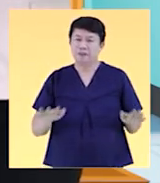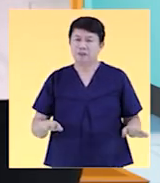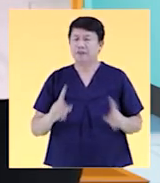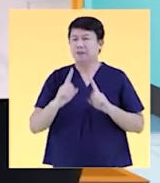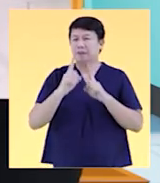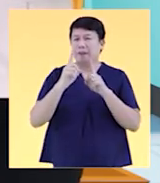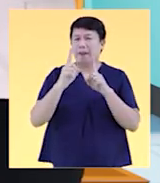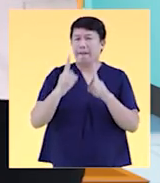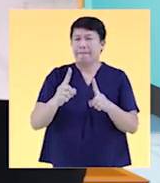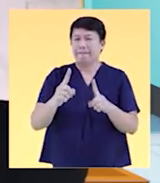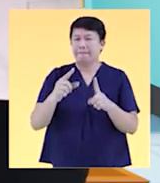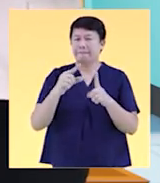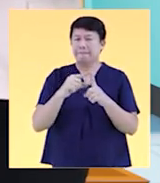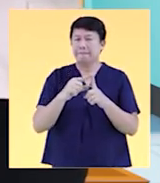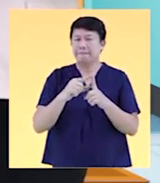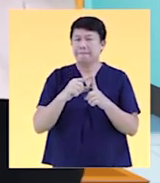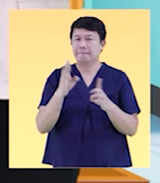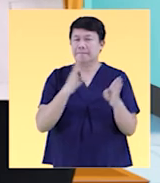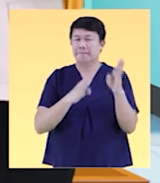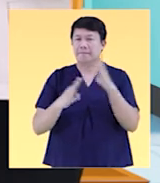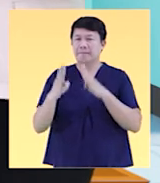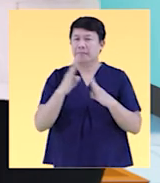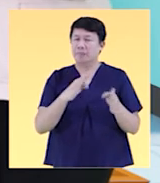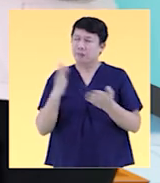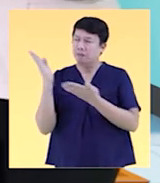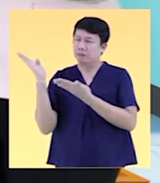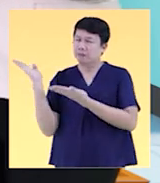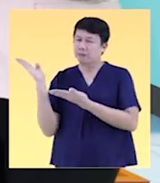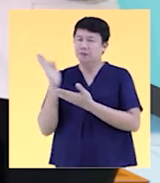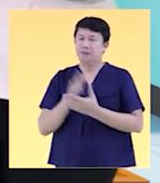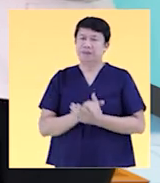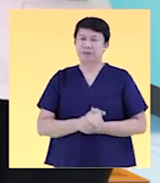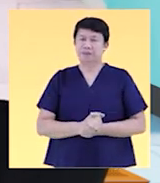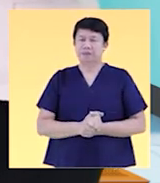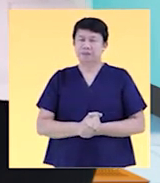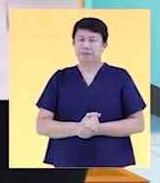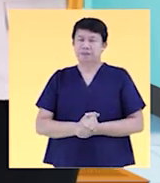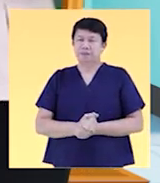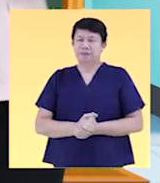Kids, sagutin ang word problem na ito.